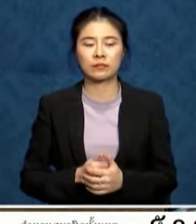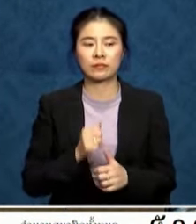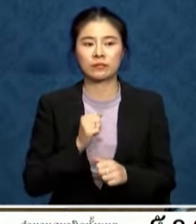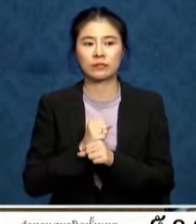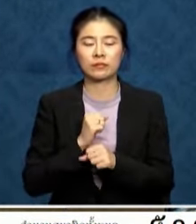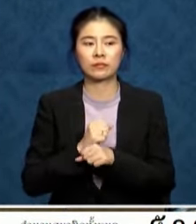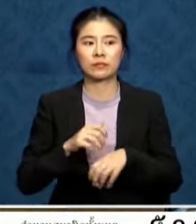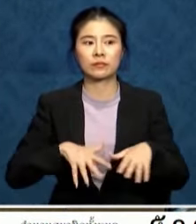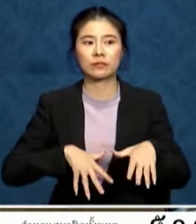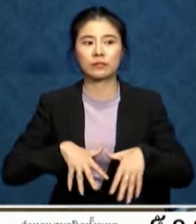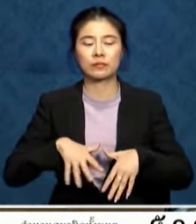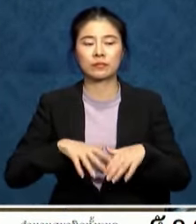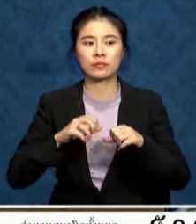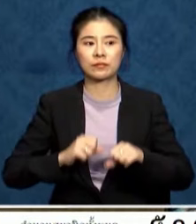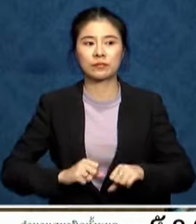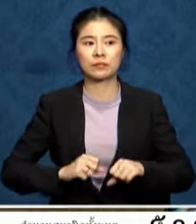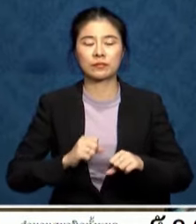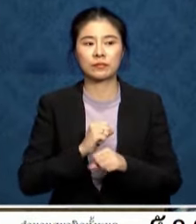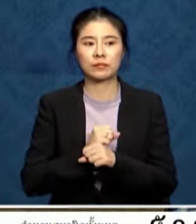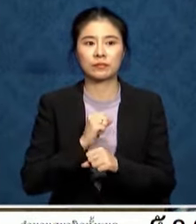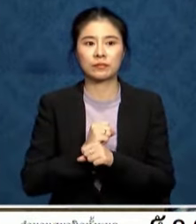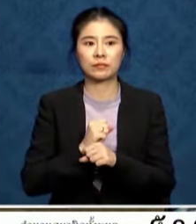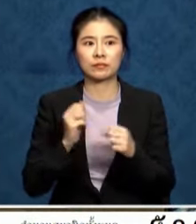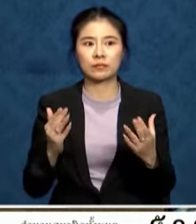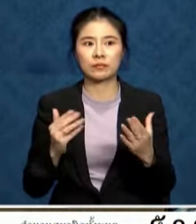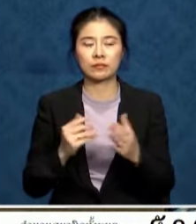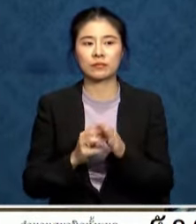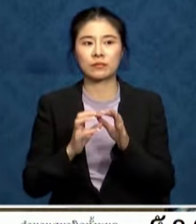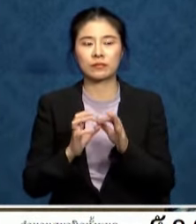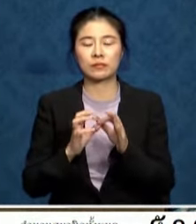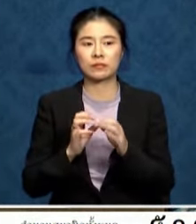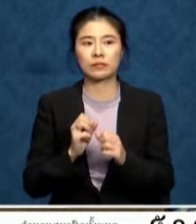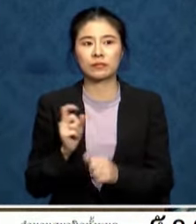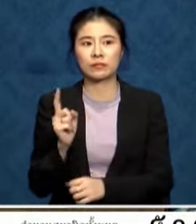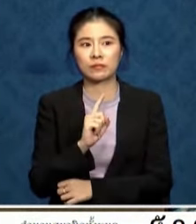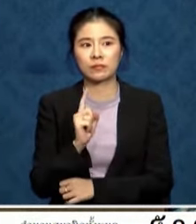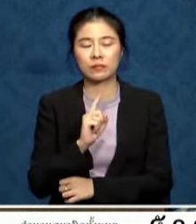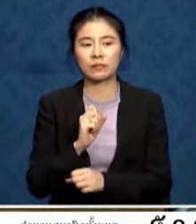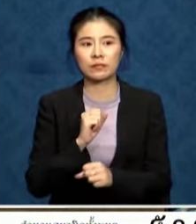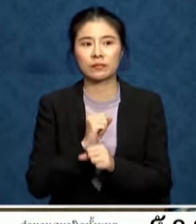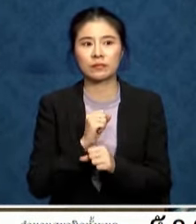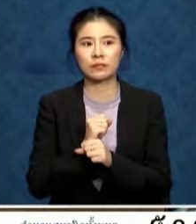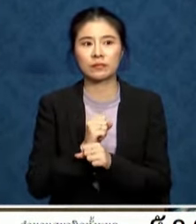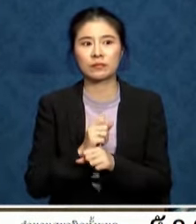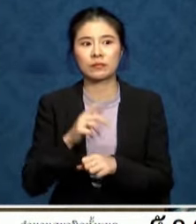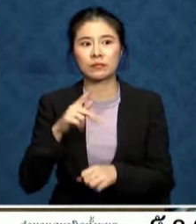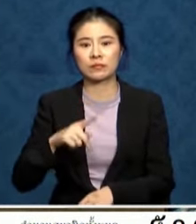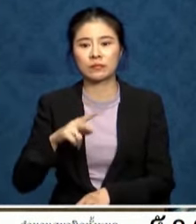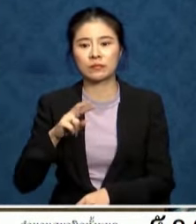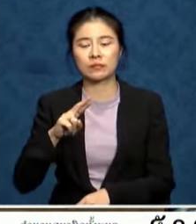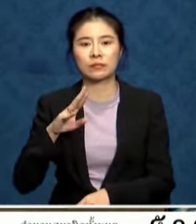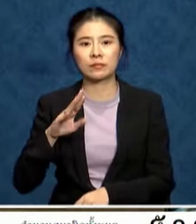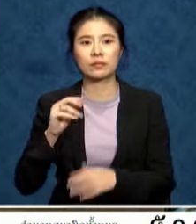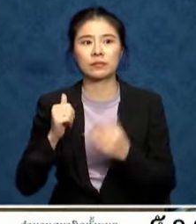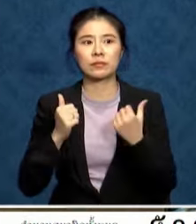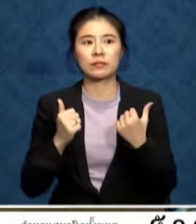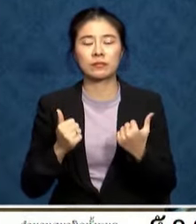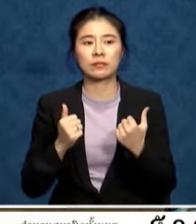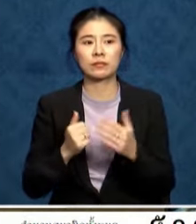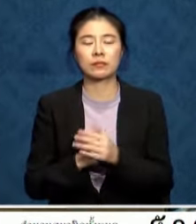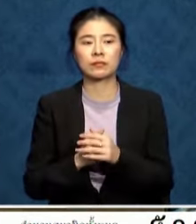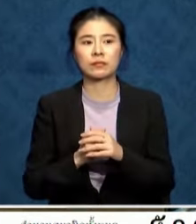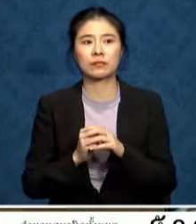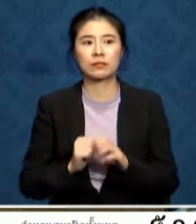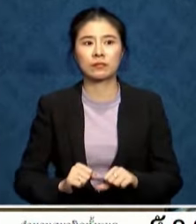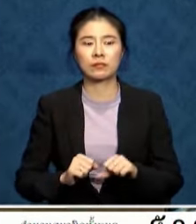ามติด้วยหลักเกณฑ์อย่างไรการทำประชามติที่จะเกิดขึ้นโดยพ.ร.บ.ประชามติก็จะต้องเป็